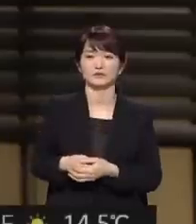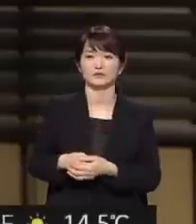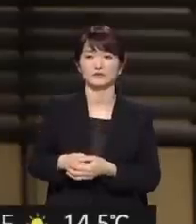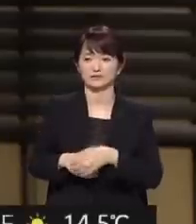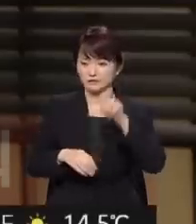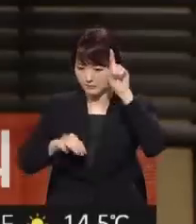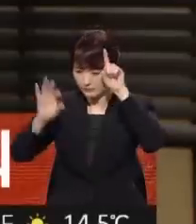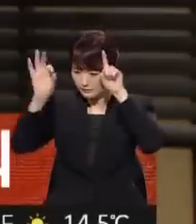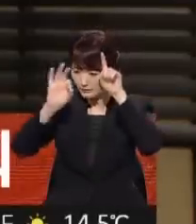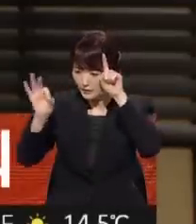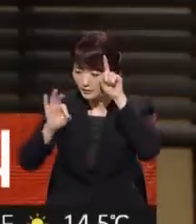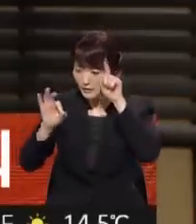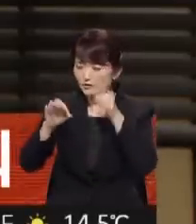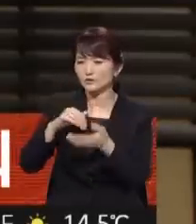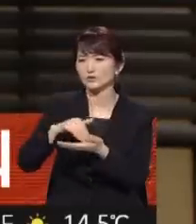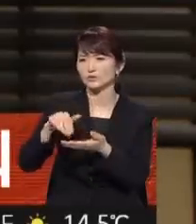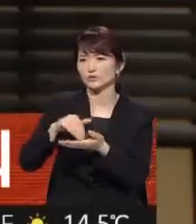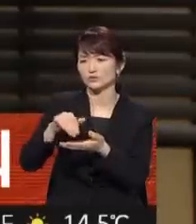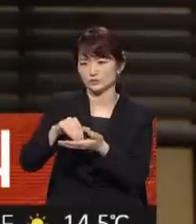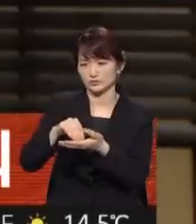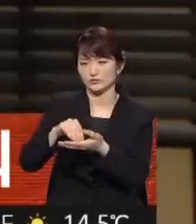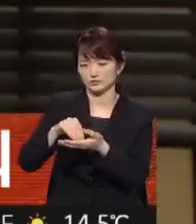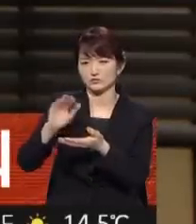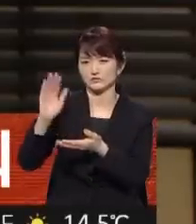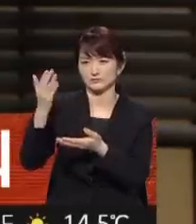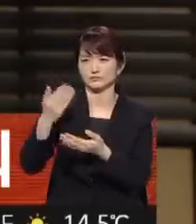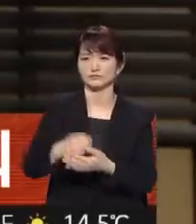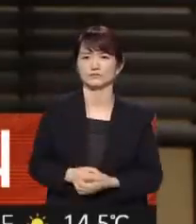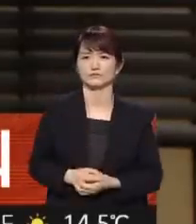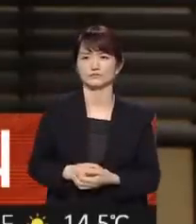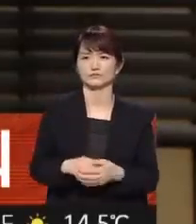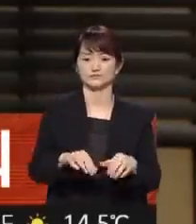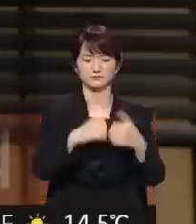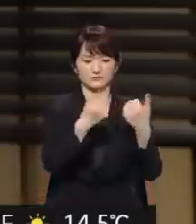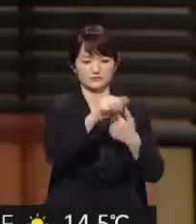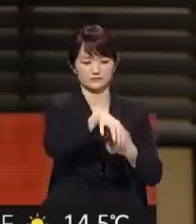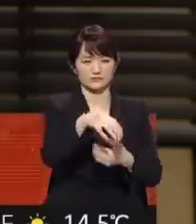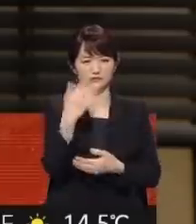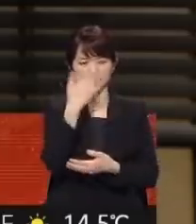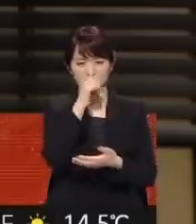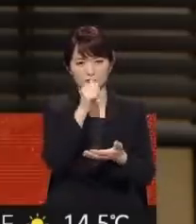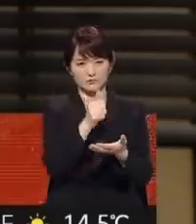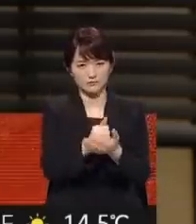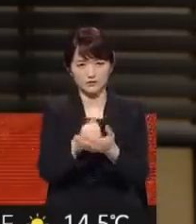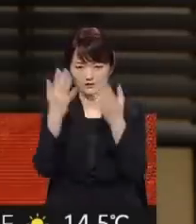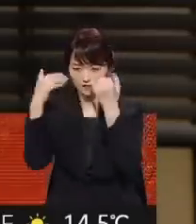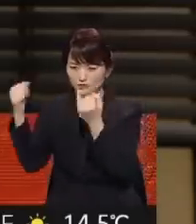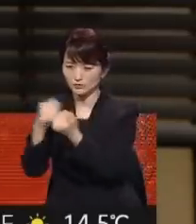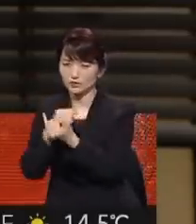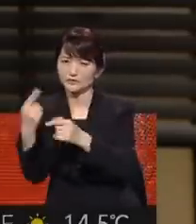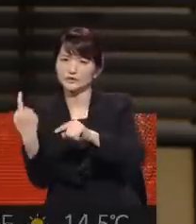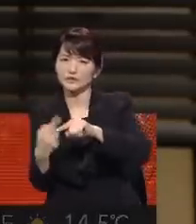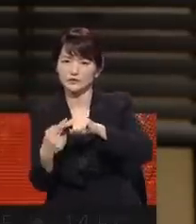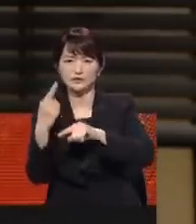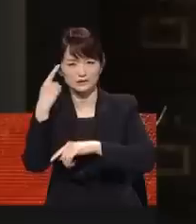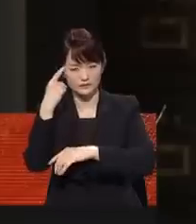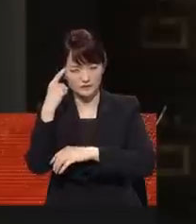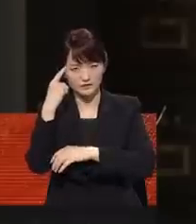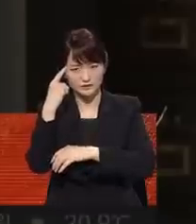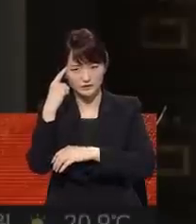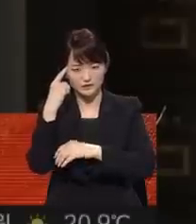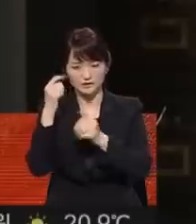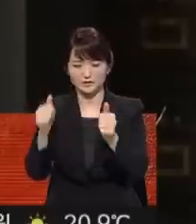100% 동의수는 달성한 그런 상황이고 국회에서만 받는다면 성범죄하고 비슷하게 볼 여지도 있을 것 같습니다. 예. 자,